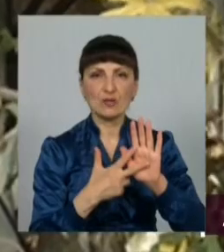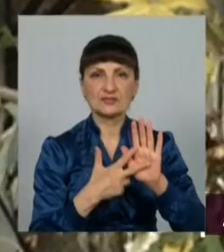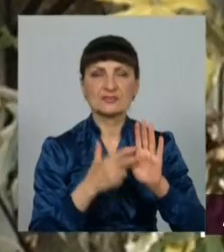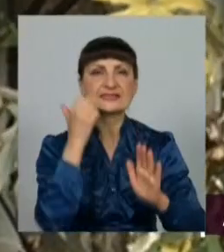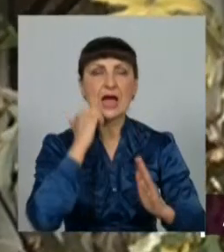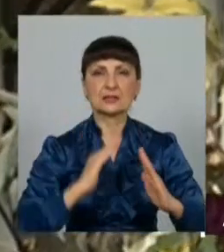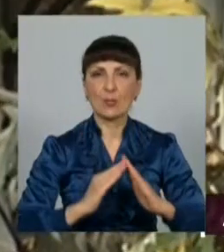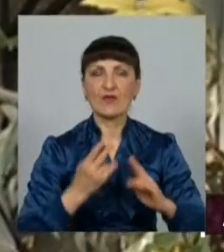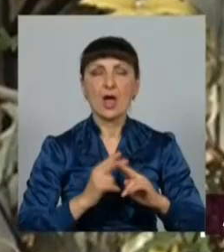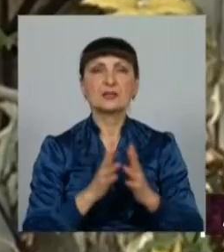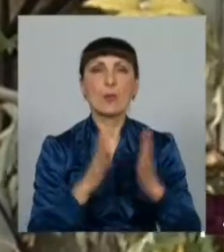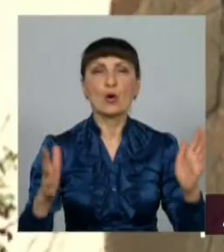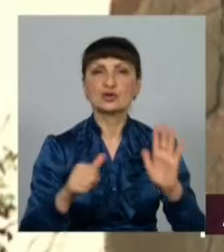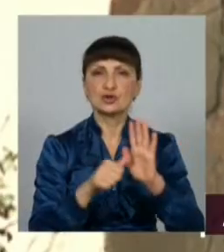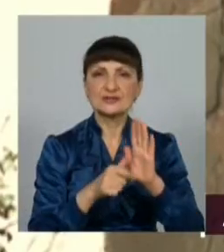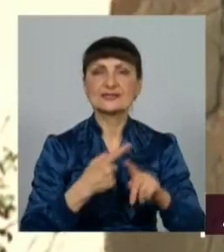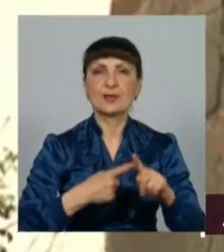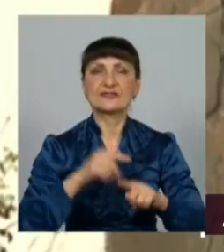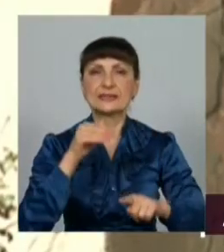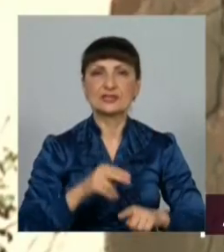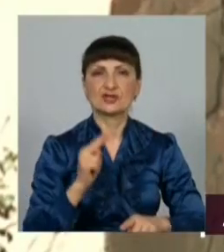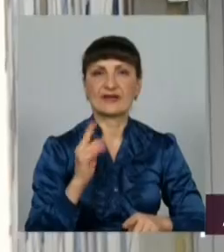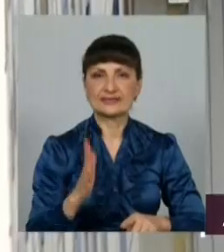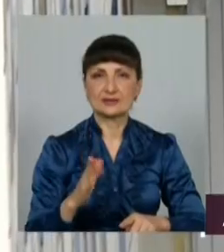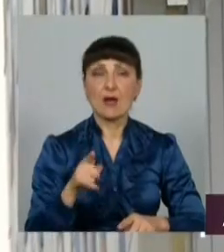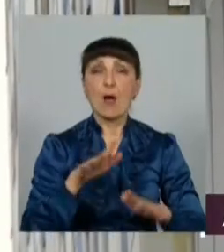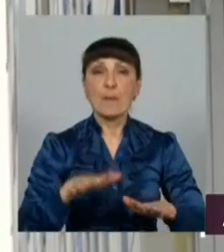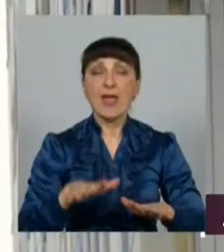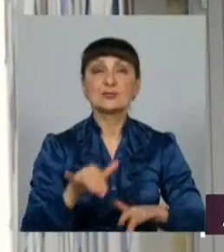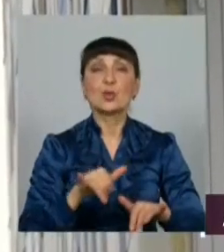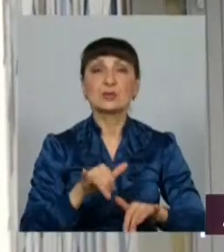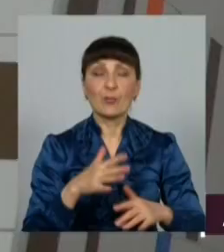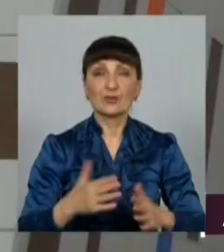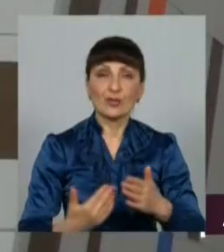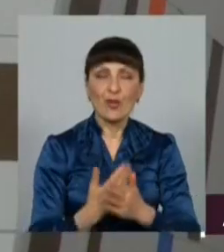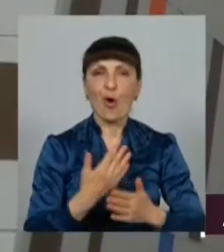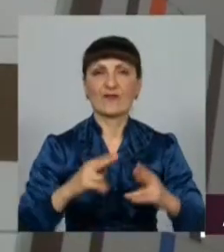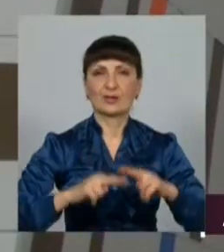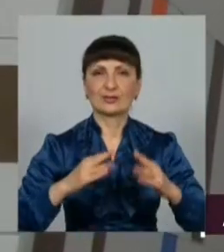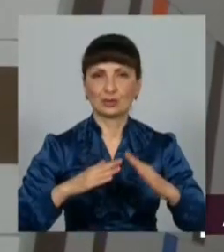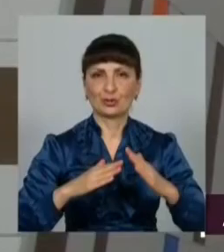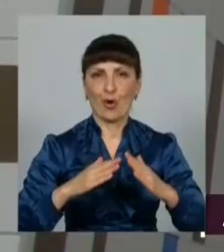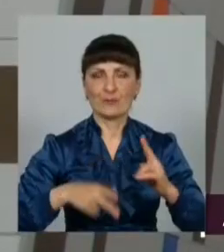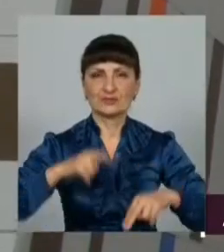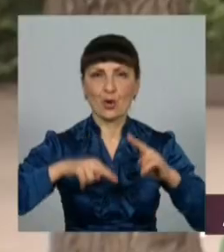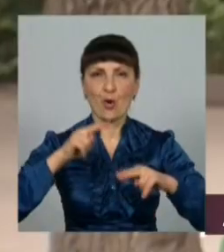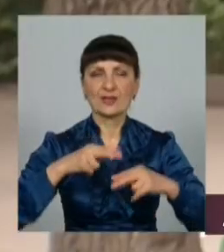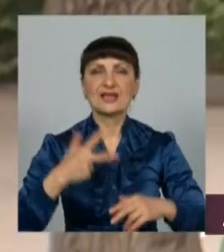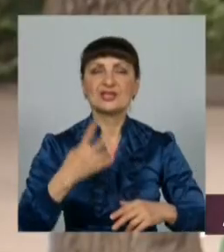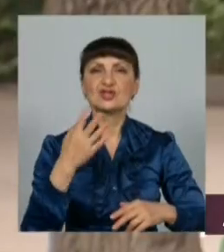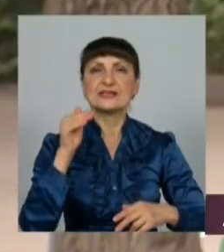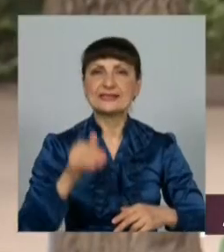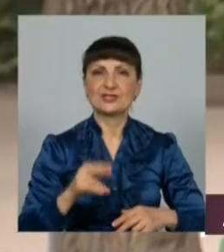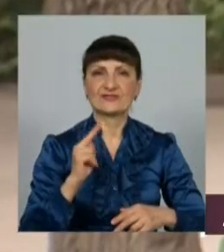ветхих домов. Это больше 6500 квартир. На их месте вырастут 683 высотки, а это уже 34